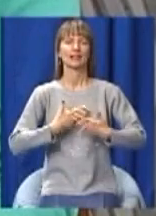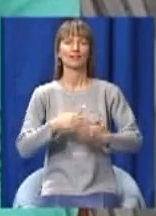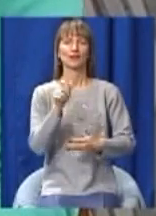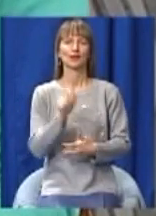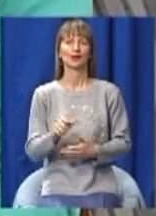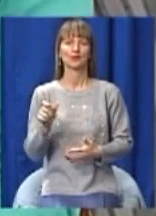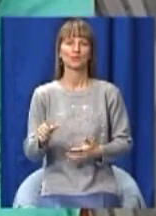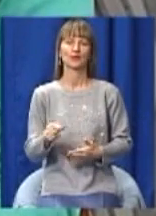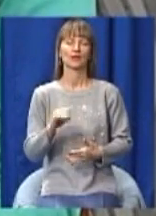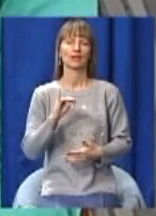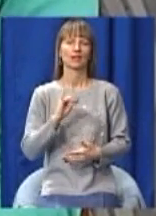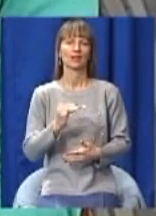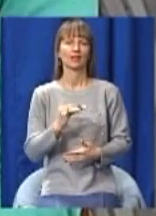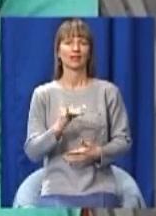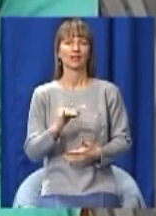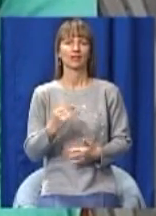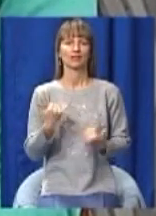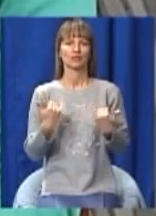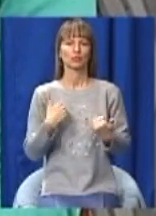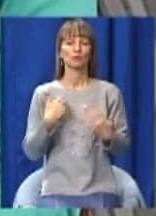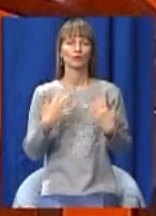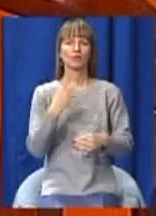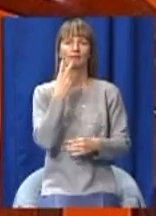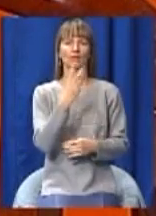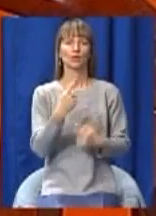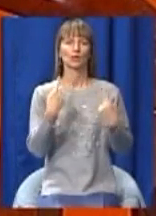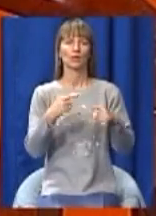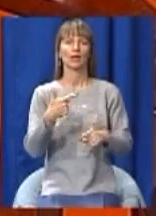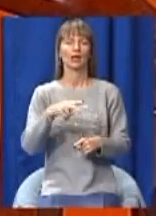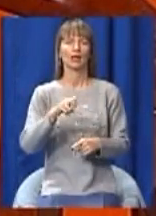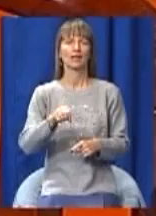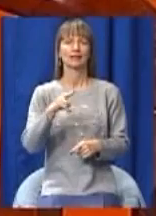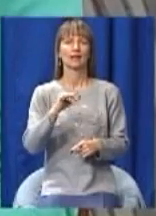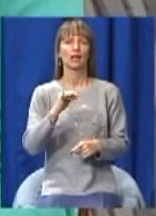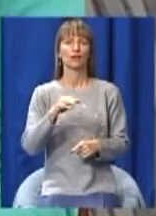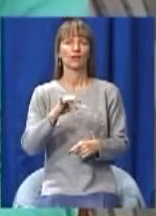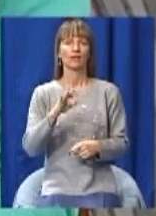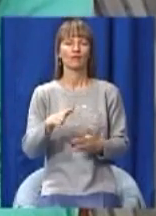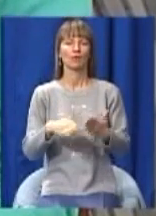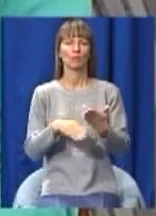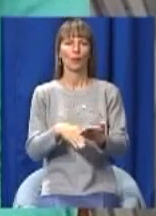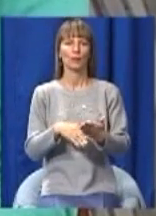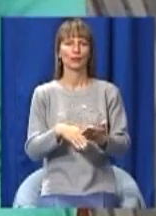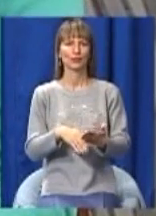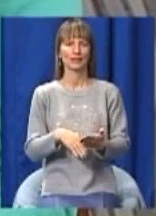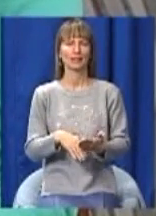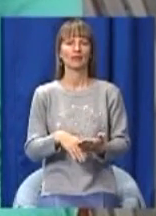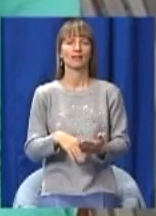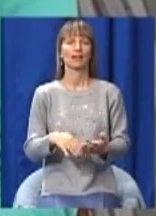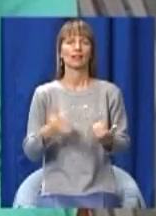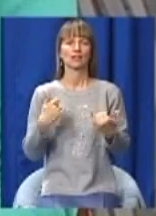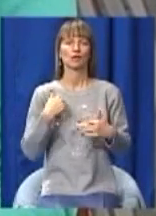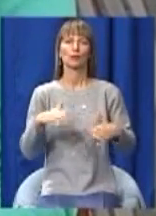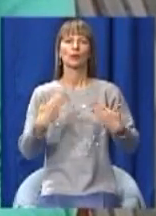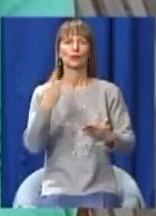люды и за раз мы уже почему им же гладят переполненный ки-викс один сказала ну а за раз я пропал